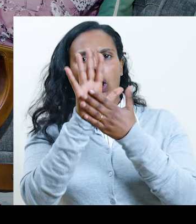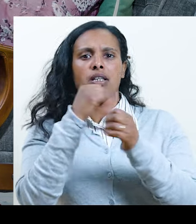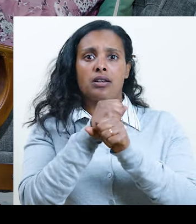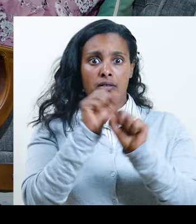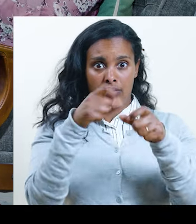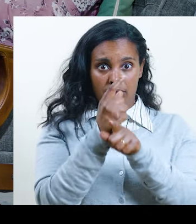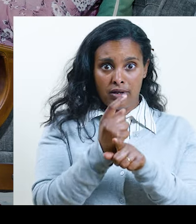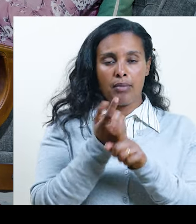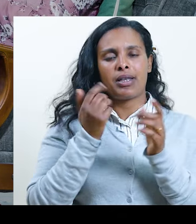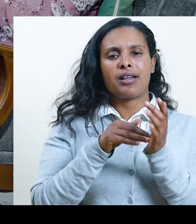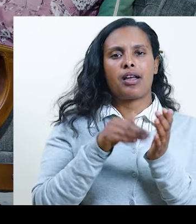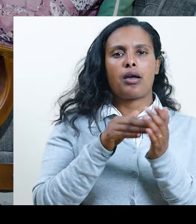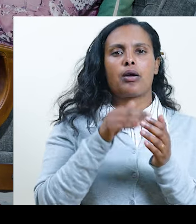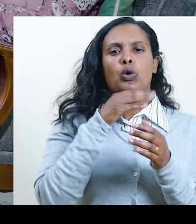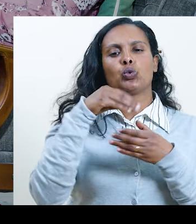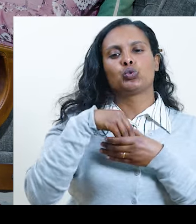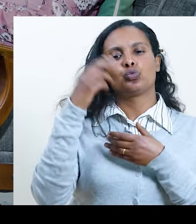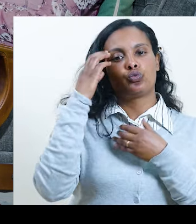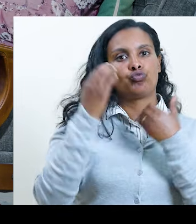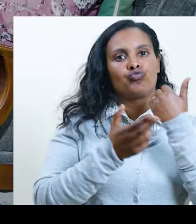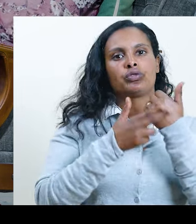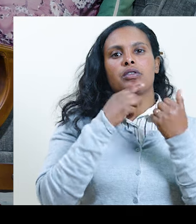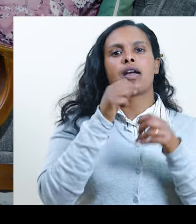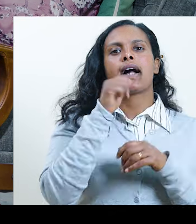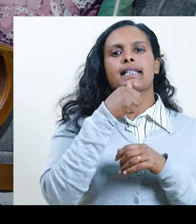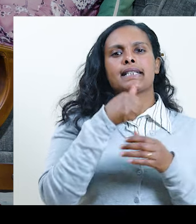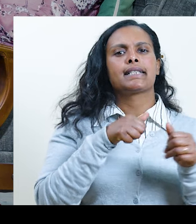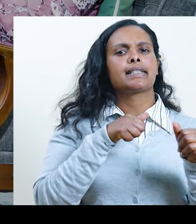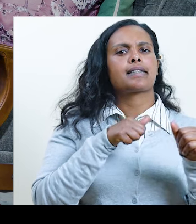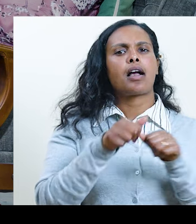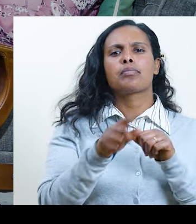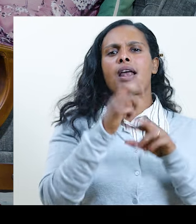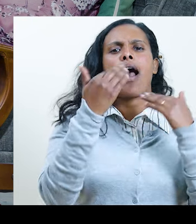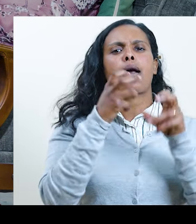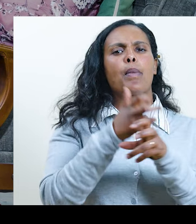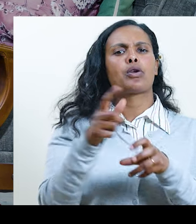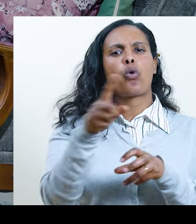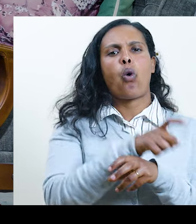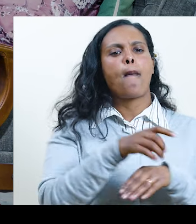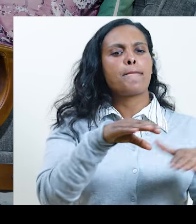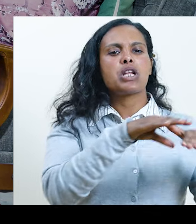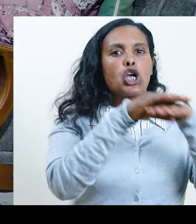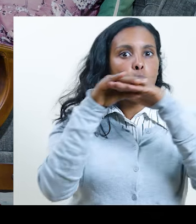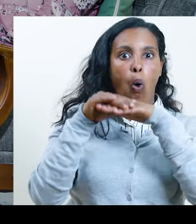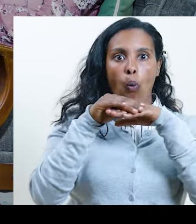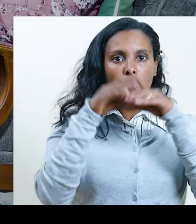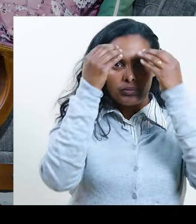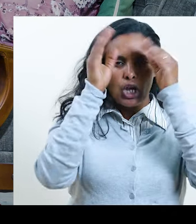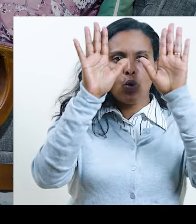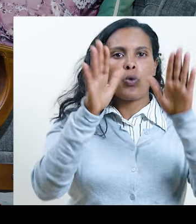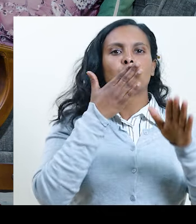ማስተዋቂያ ሲሰራ አይደለም በተደጋጋሚ ውስጥ የቀረው ያሲር ጥቃት ምናል አስከፊ እንደሆነ ፕሮሞት